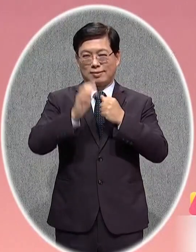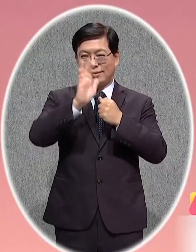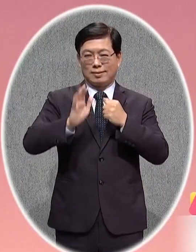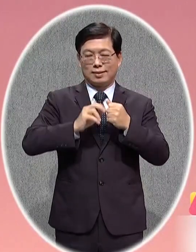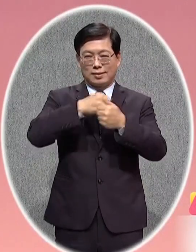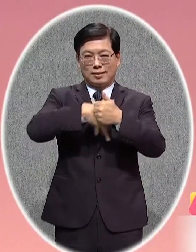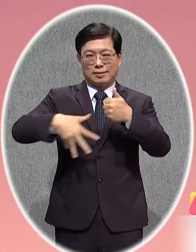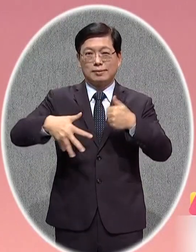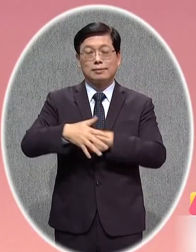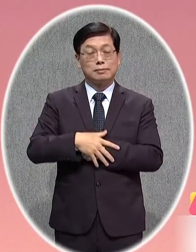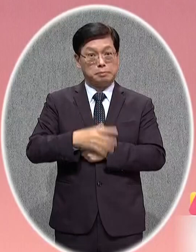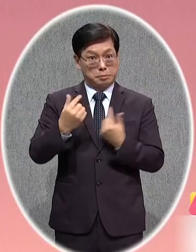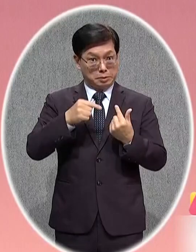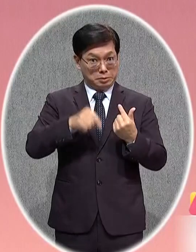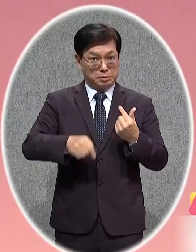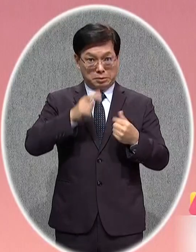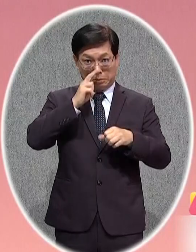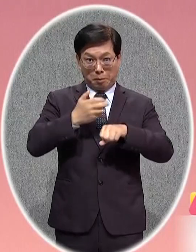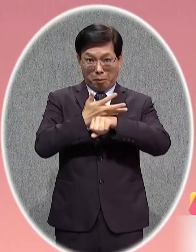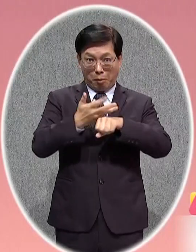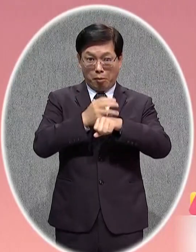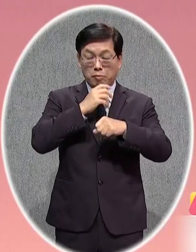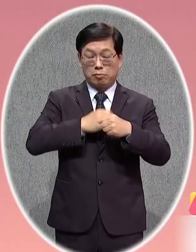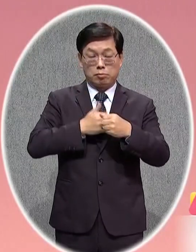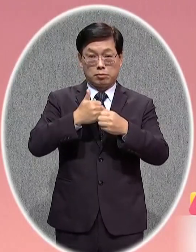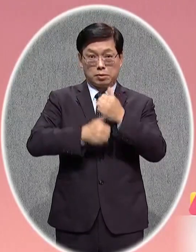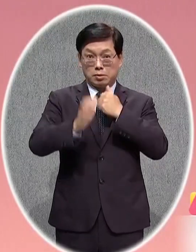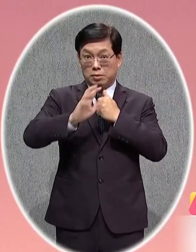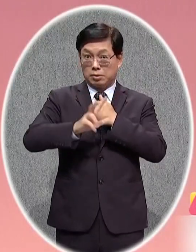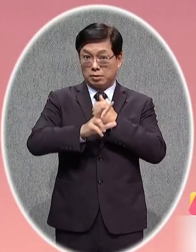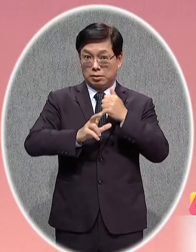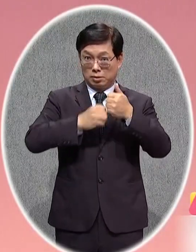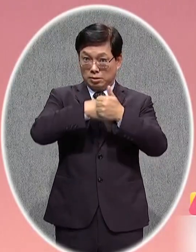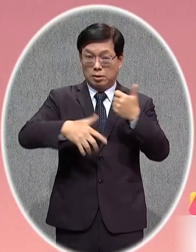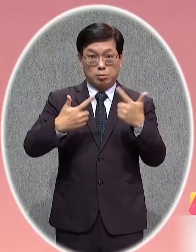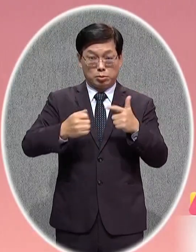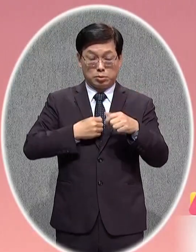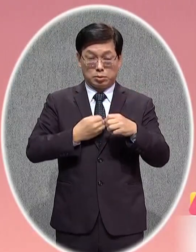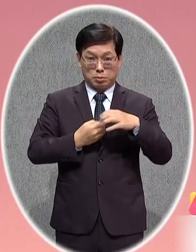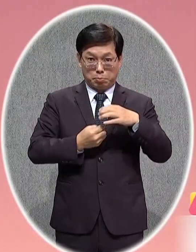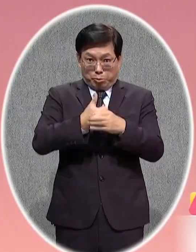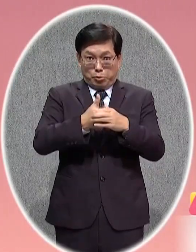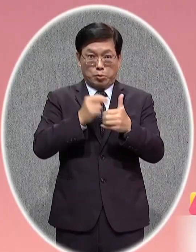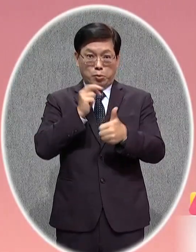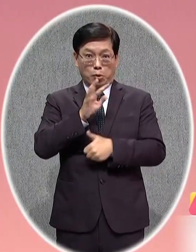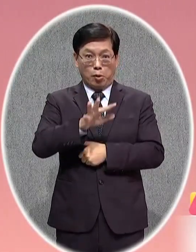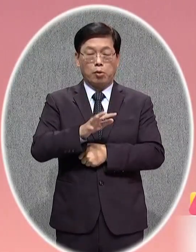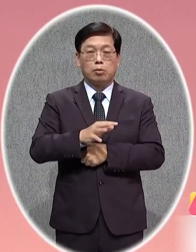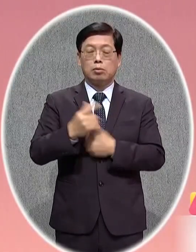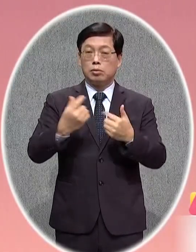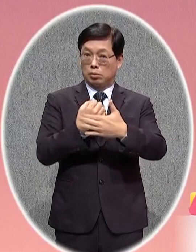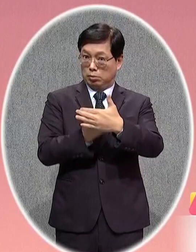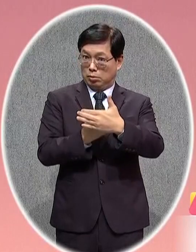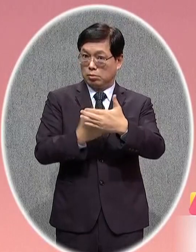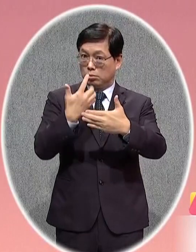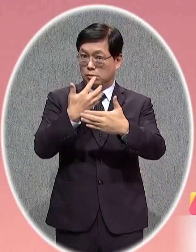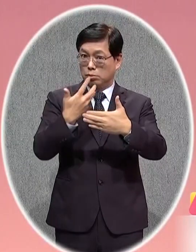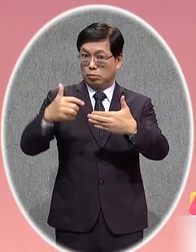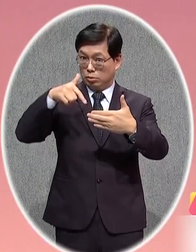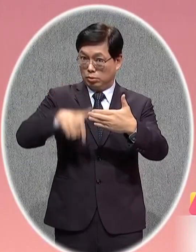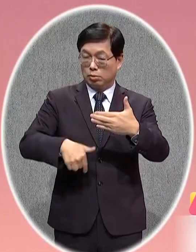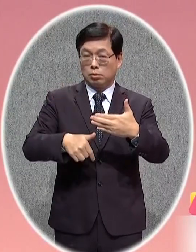系。而这样子的藻礁生态系不是只有在露出来的地方是藻礁，留在水面